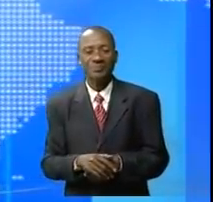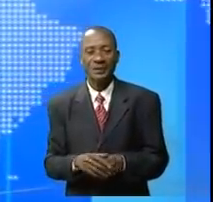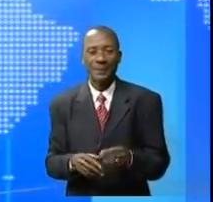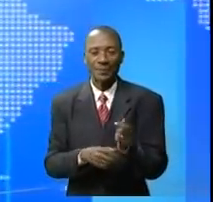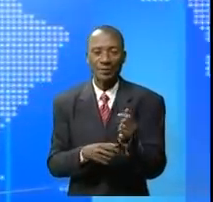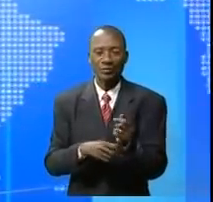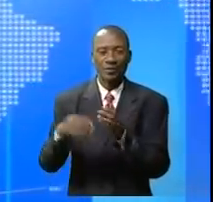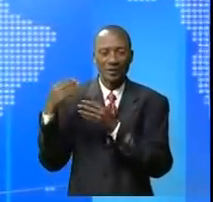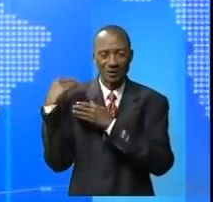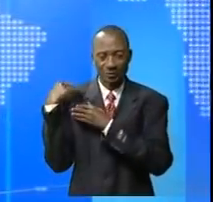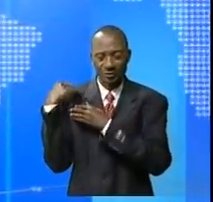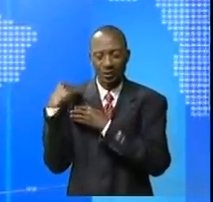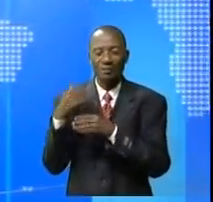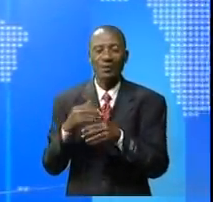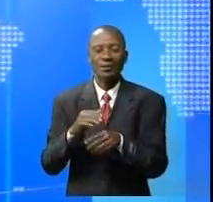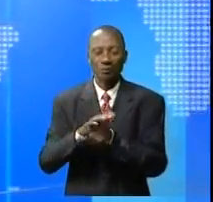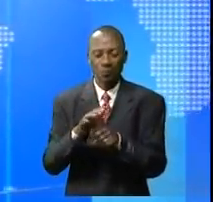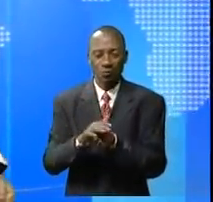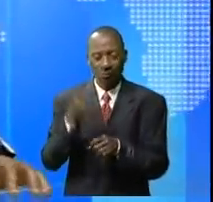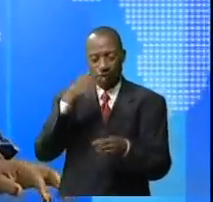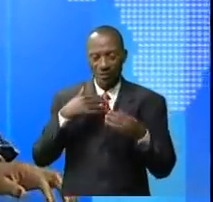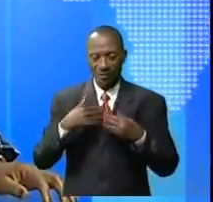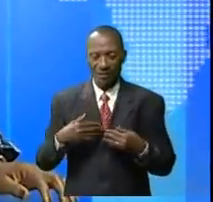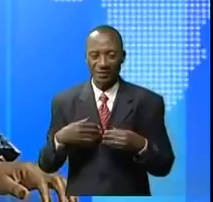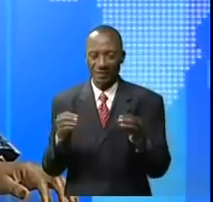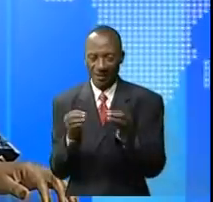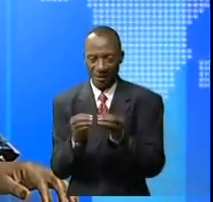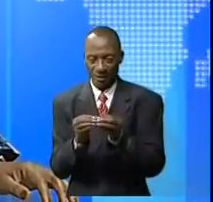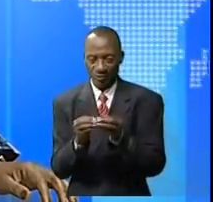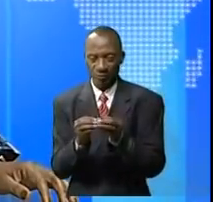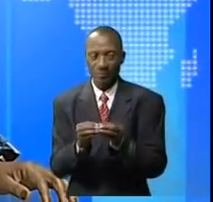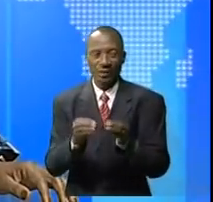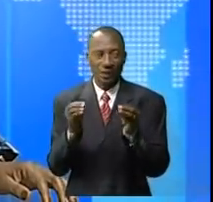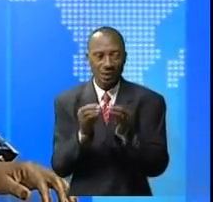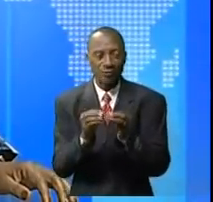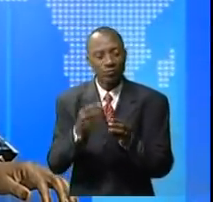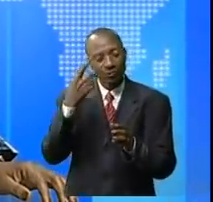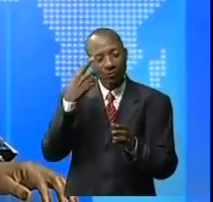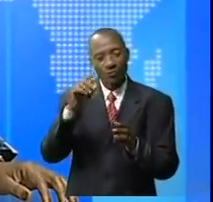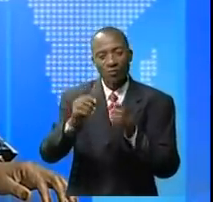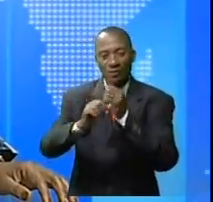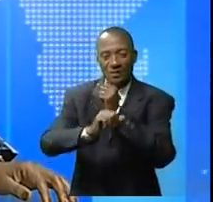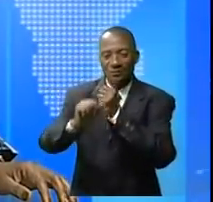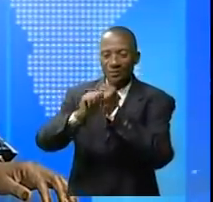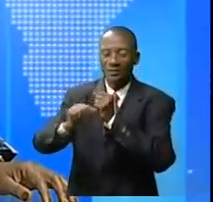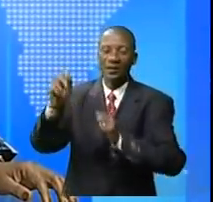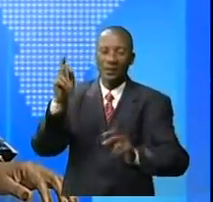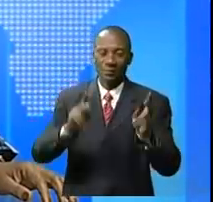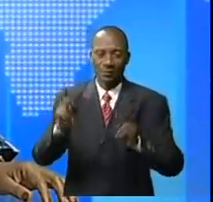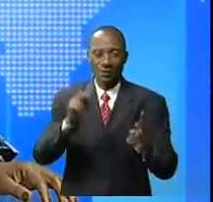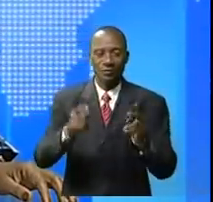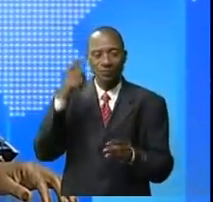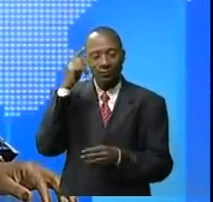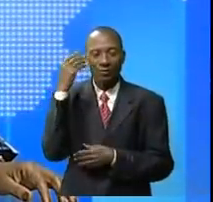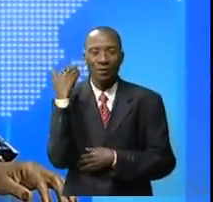santé se sont retrouvés autour d'un symposium pour sensibiliser la population sur la prévention